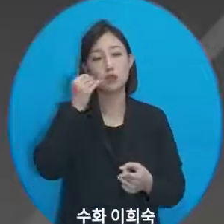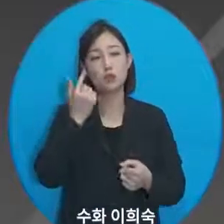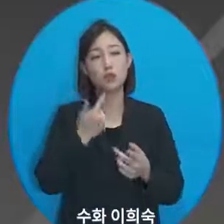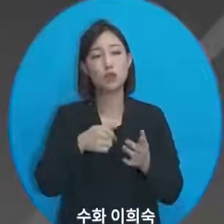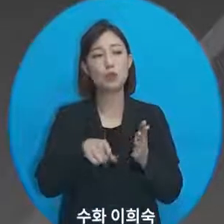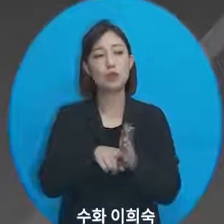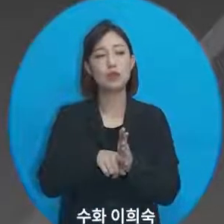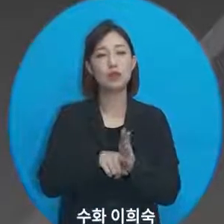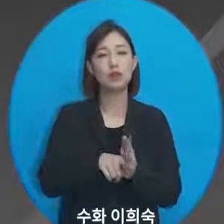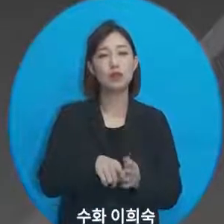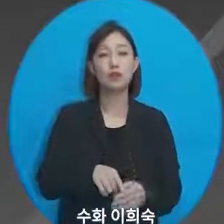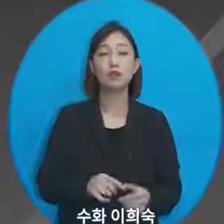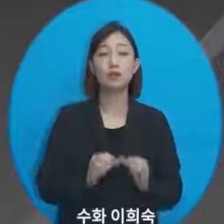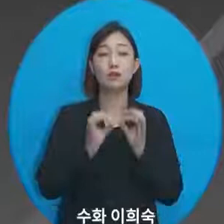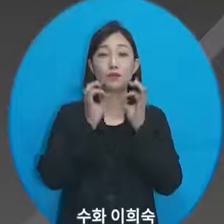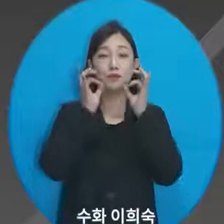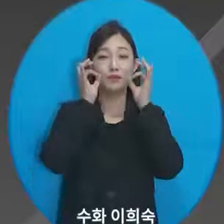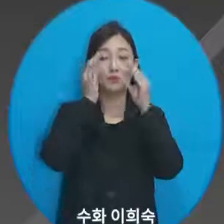있습니다. 그와 함께